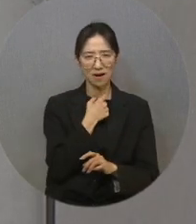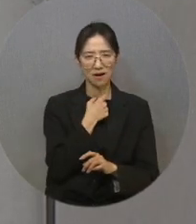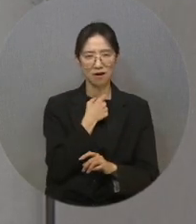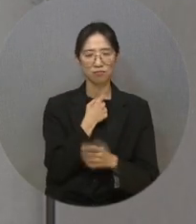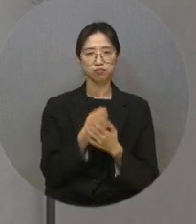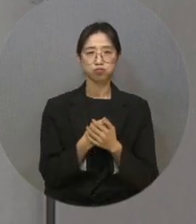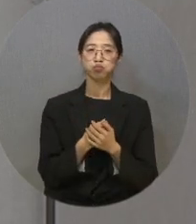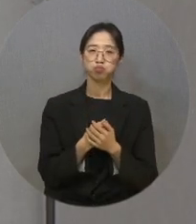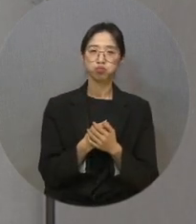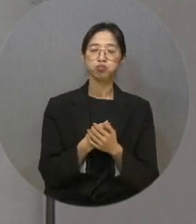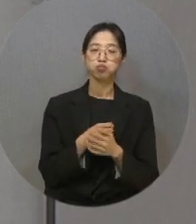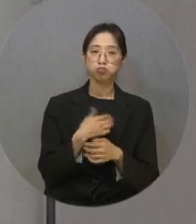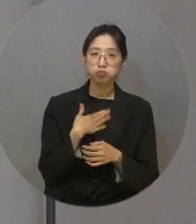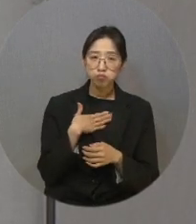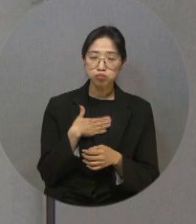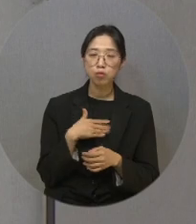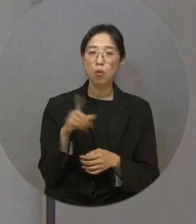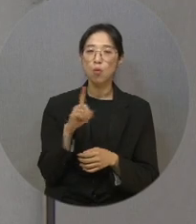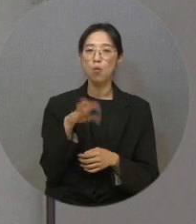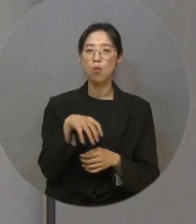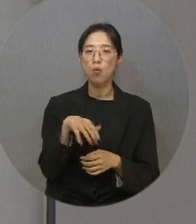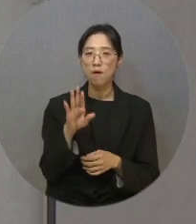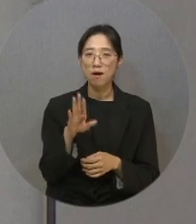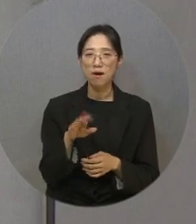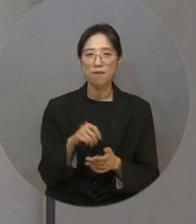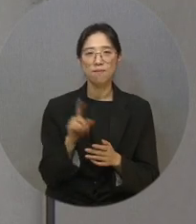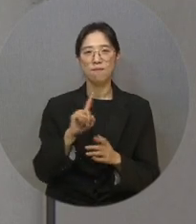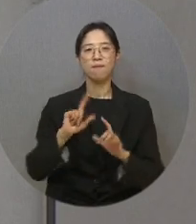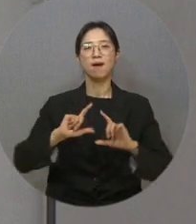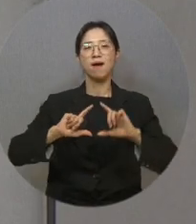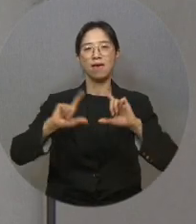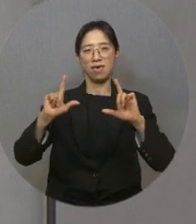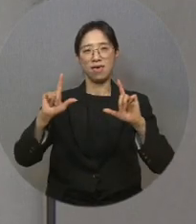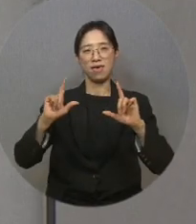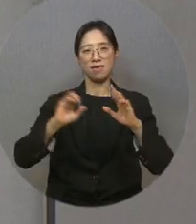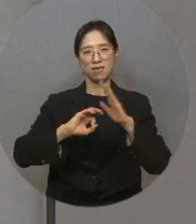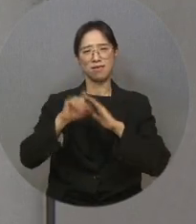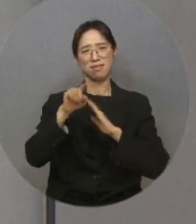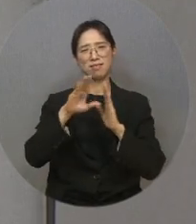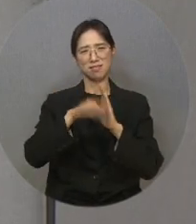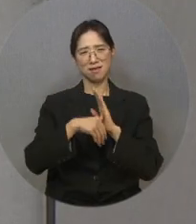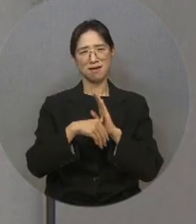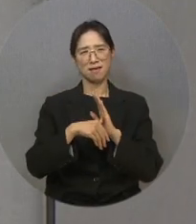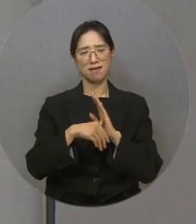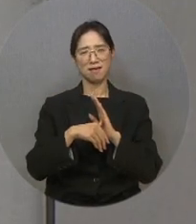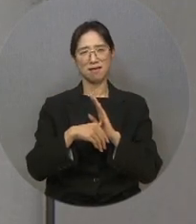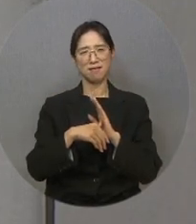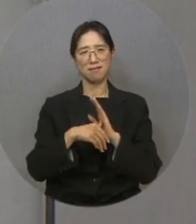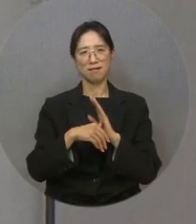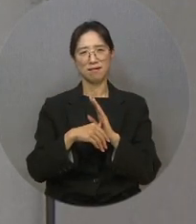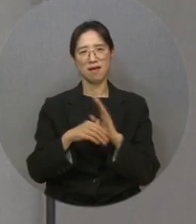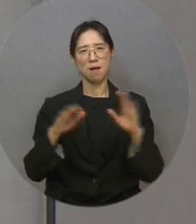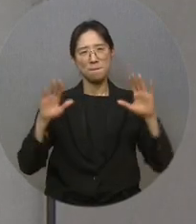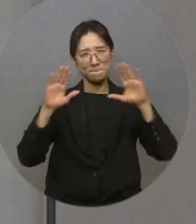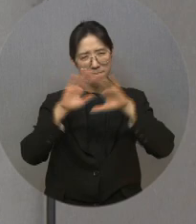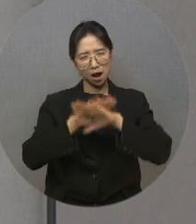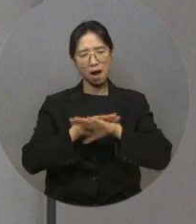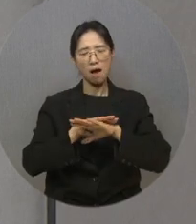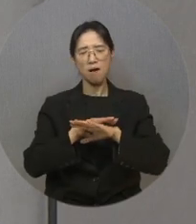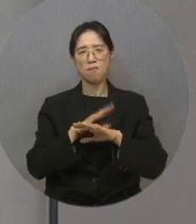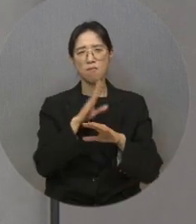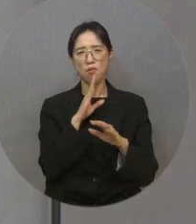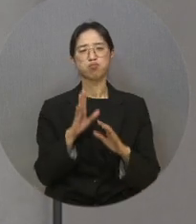하니까 그러면 어디로 갈 거냐 그랬더니 해가 그 당시에는 어떻습니까? 이 밤만 되면